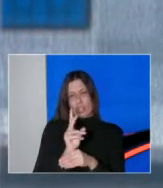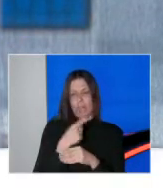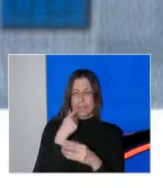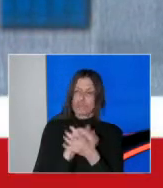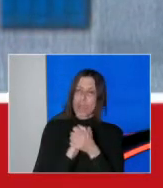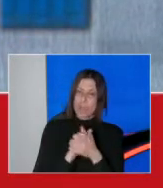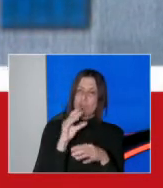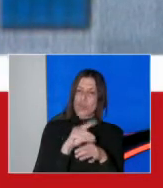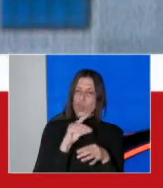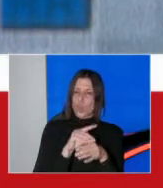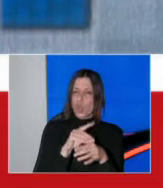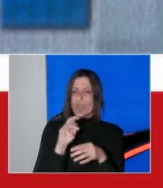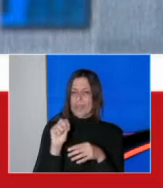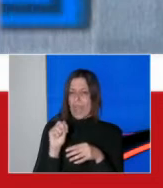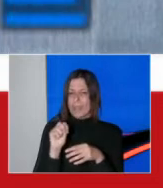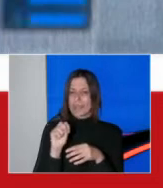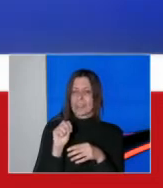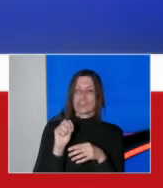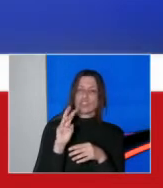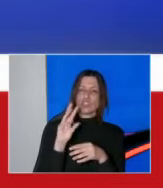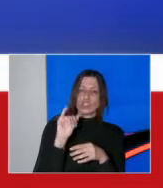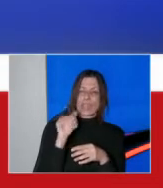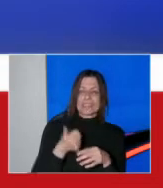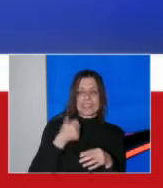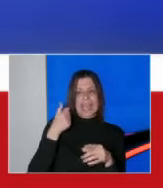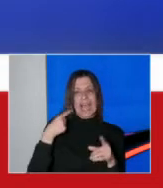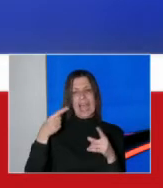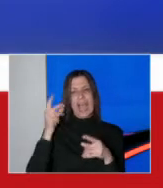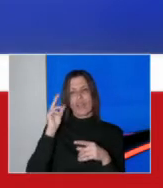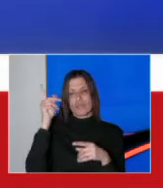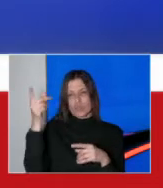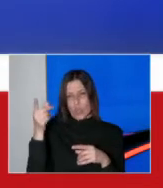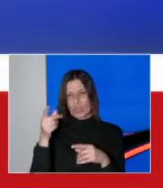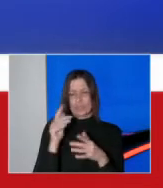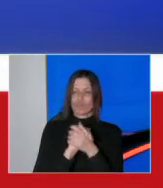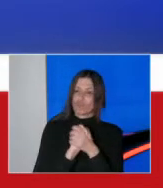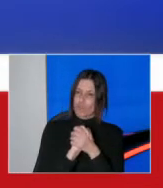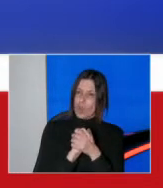לדוקטור נחמן שי, שר התפוצות, מפלגת העבודה. שלום לך, דוקטור נחמן שי.